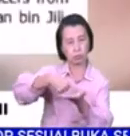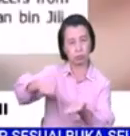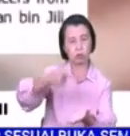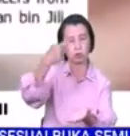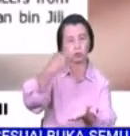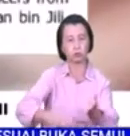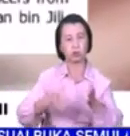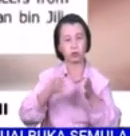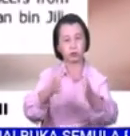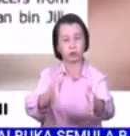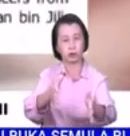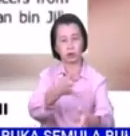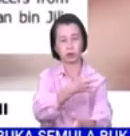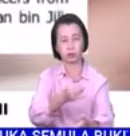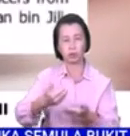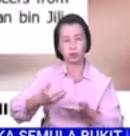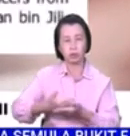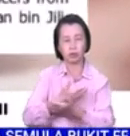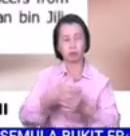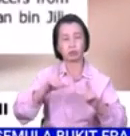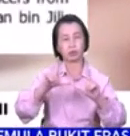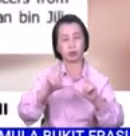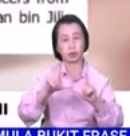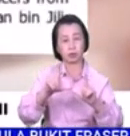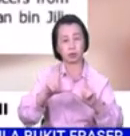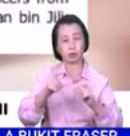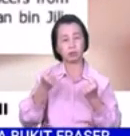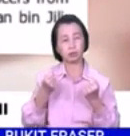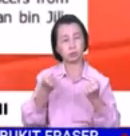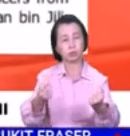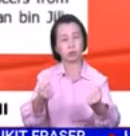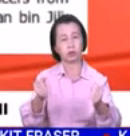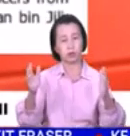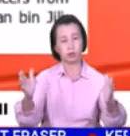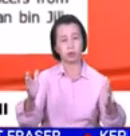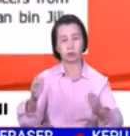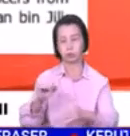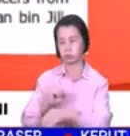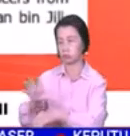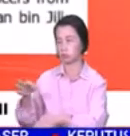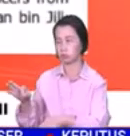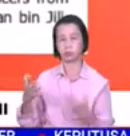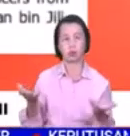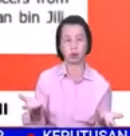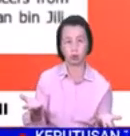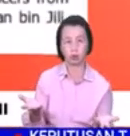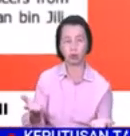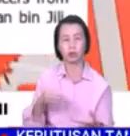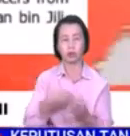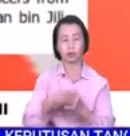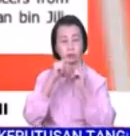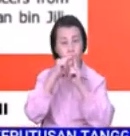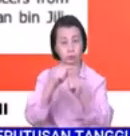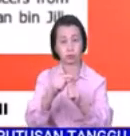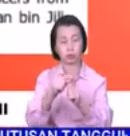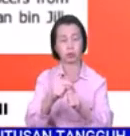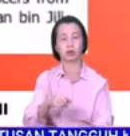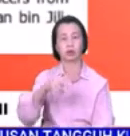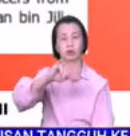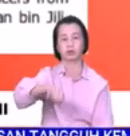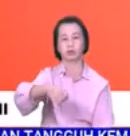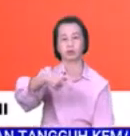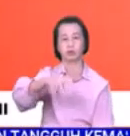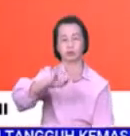pembayaran cukai jalan dan memperbaharui lesen memandu dalam tempoh pandemik ini. Jelas beliau dalam kenyataan medianya,